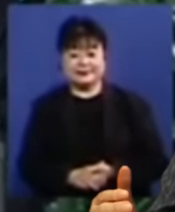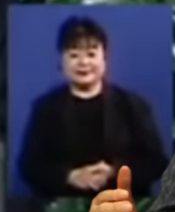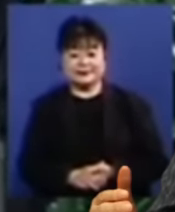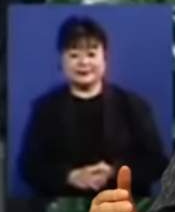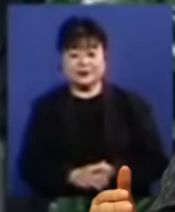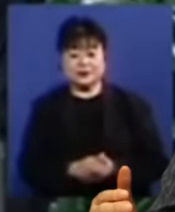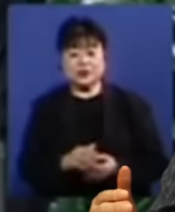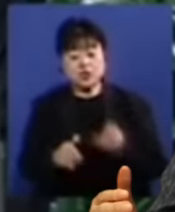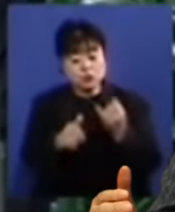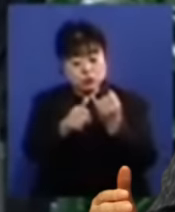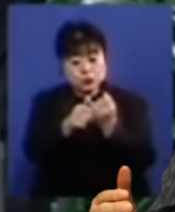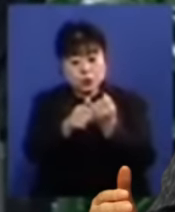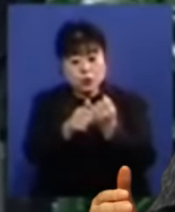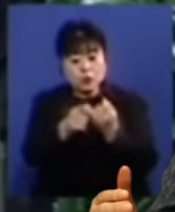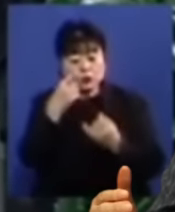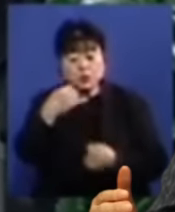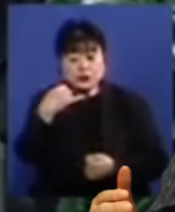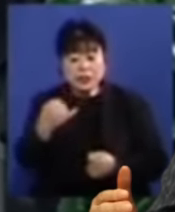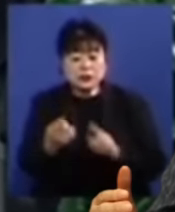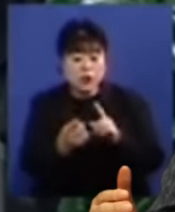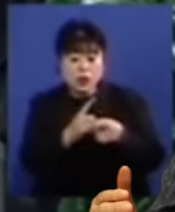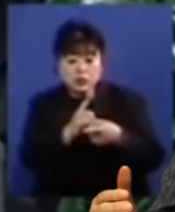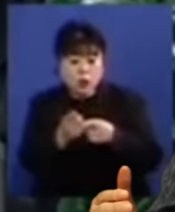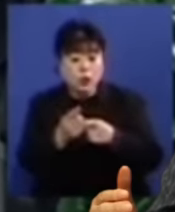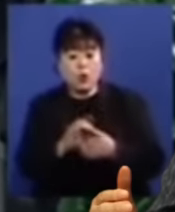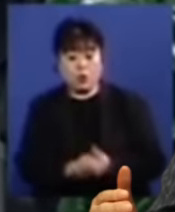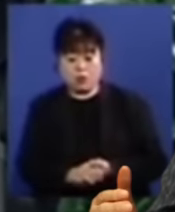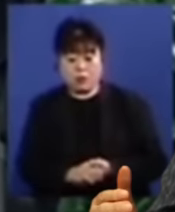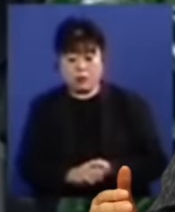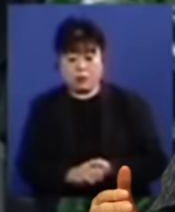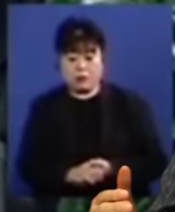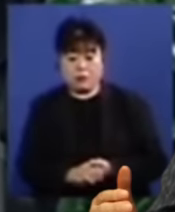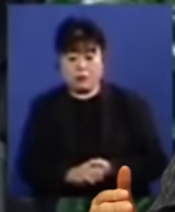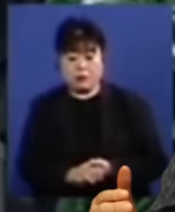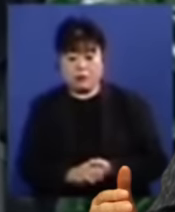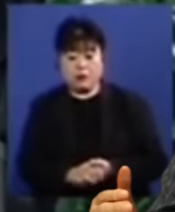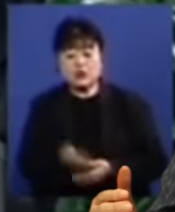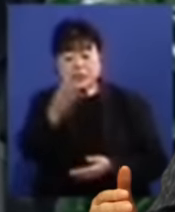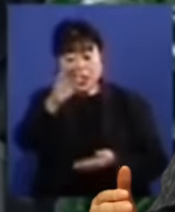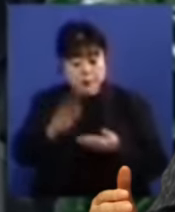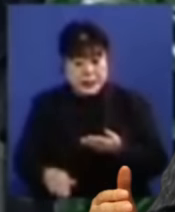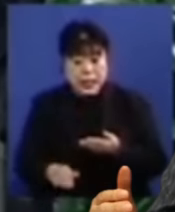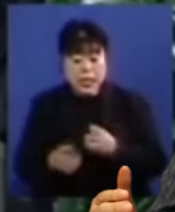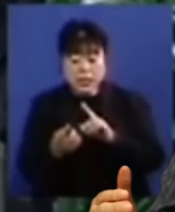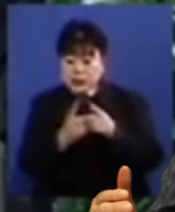우리가 부부간에, 부모 자식간에, 이웃간에, 상사와